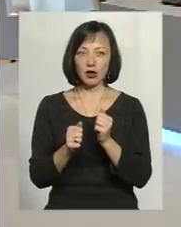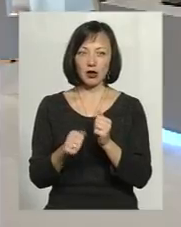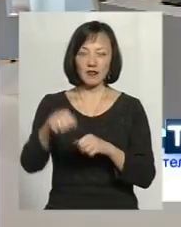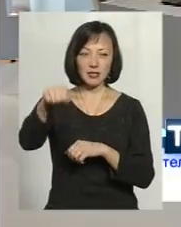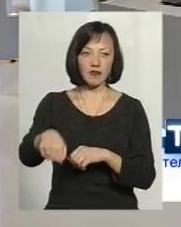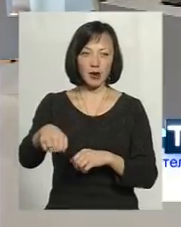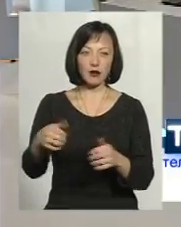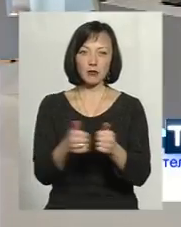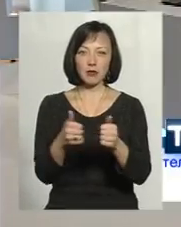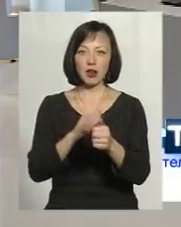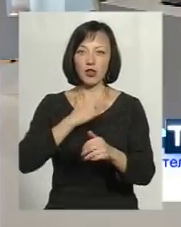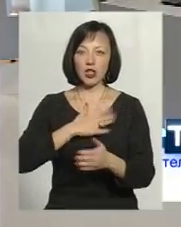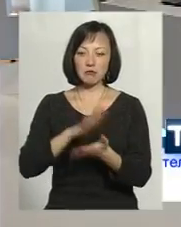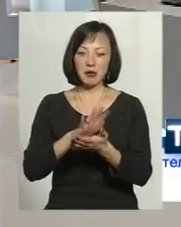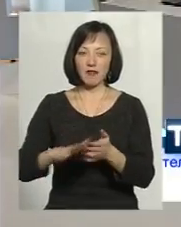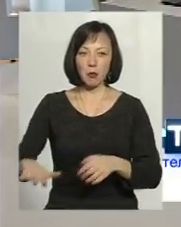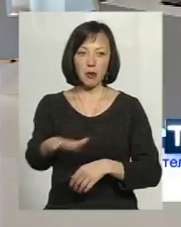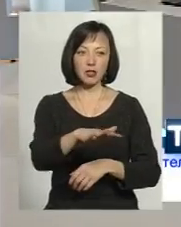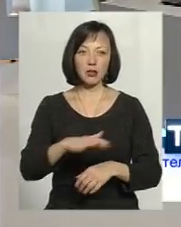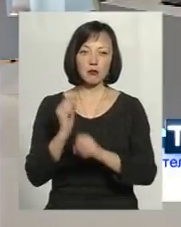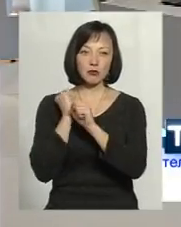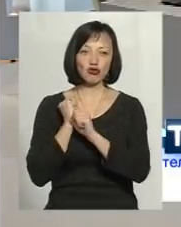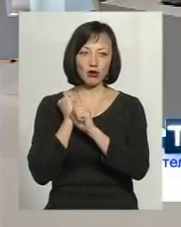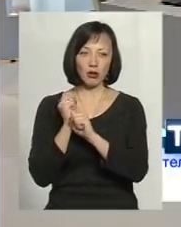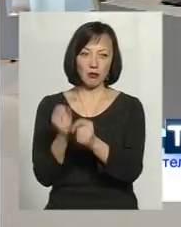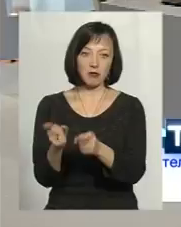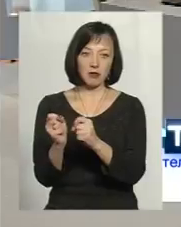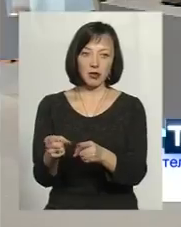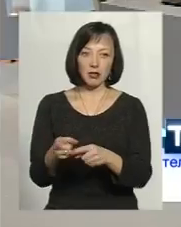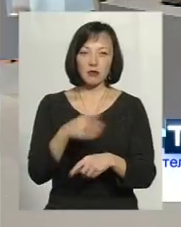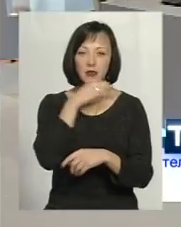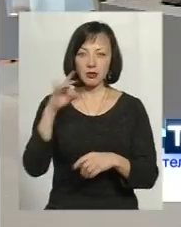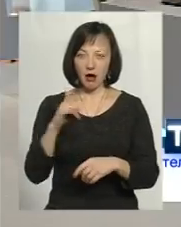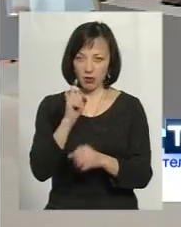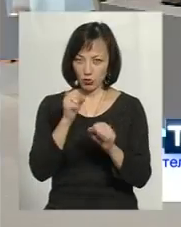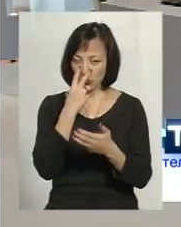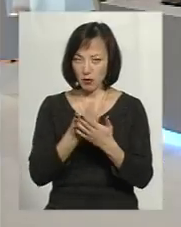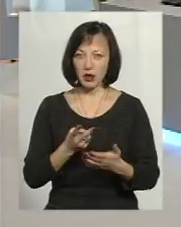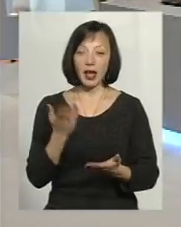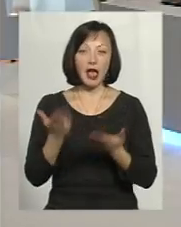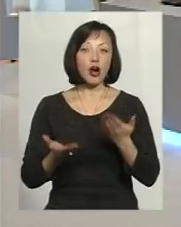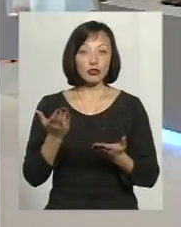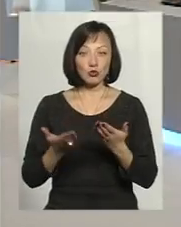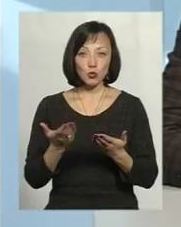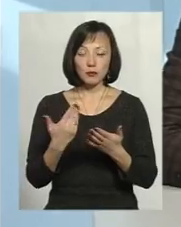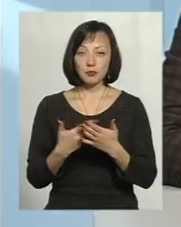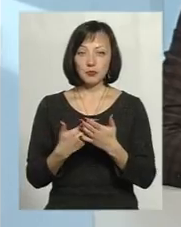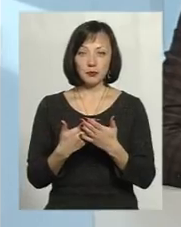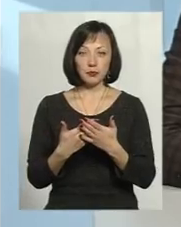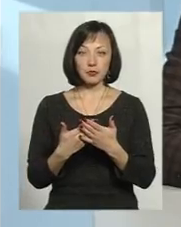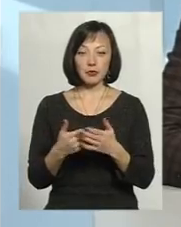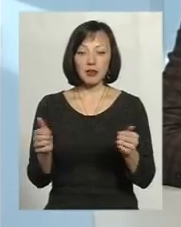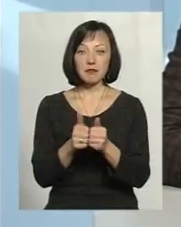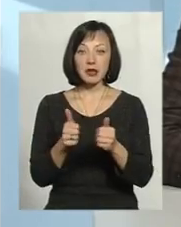біля наших сміттєвих майданчиків цілими мішками, такі багато разів можна спостерігати. Якщо, скажімо, ще